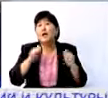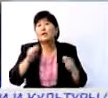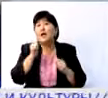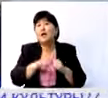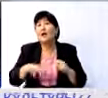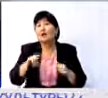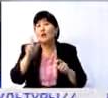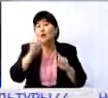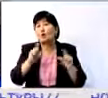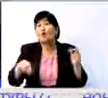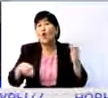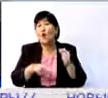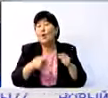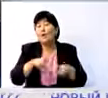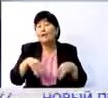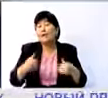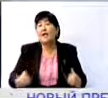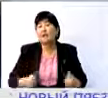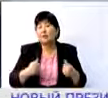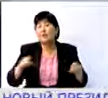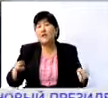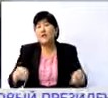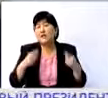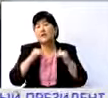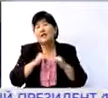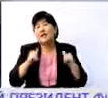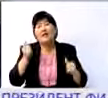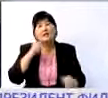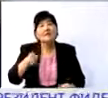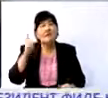в каждом районе школы кобыза. Это даст импульс возрождению и развитию древнего искусства.